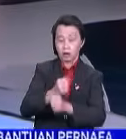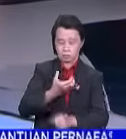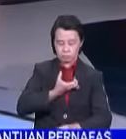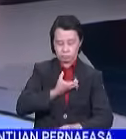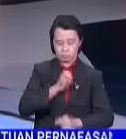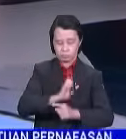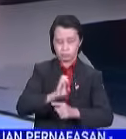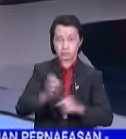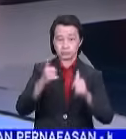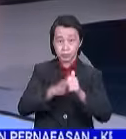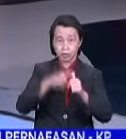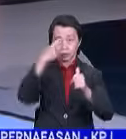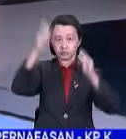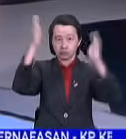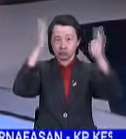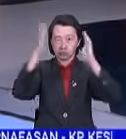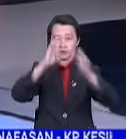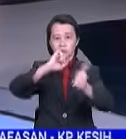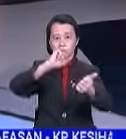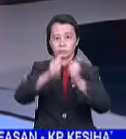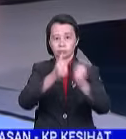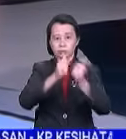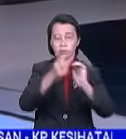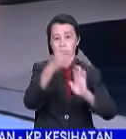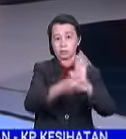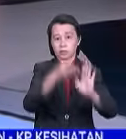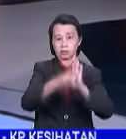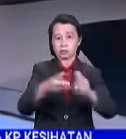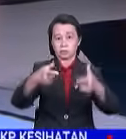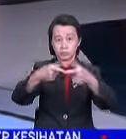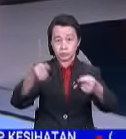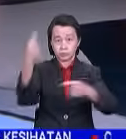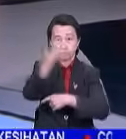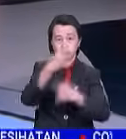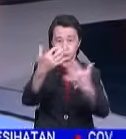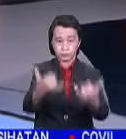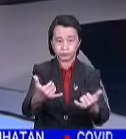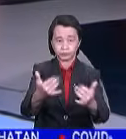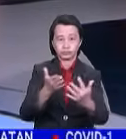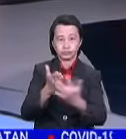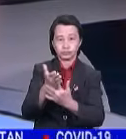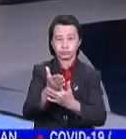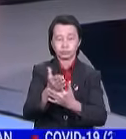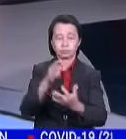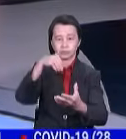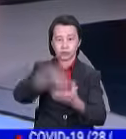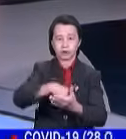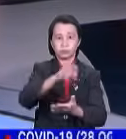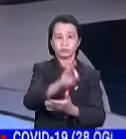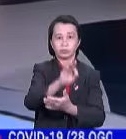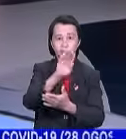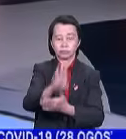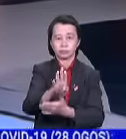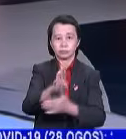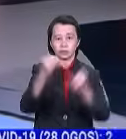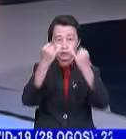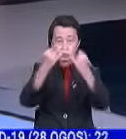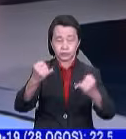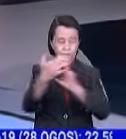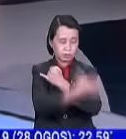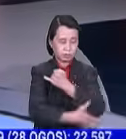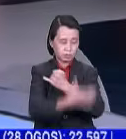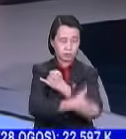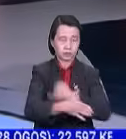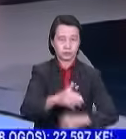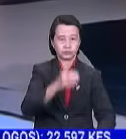finger emas pertama buat beli setiap hari sukan para lebih Tokyo jepun hari ini tampil Ussy catatan di laman Facebook resmi Istana Negara